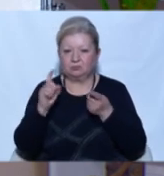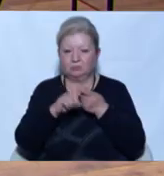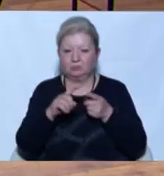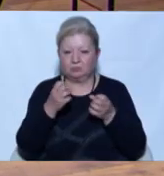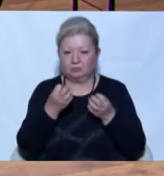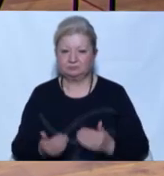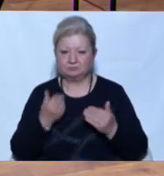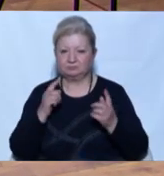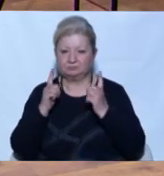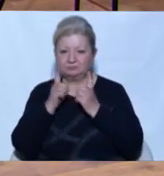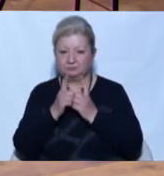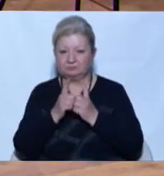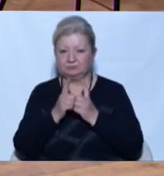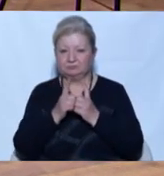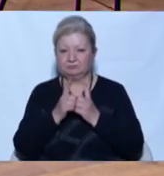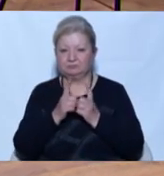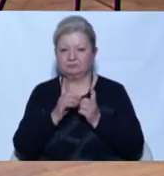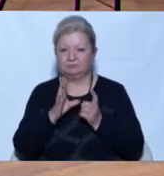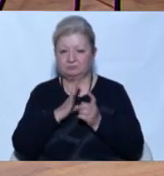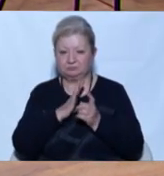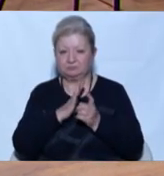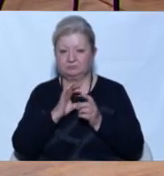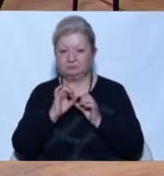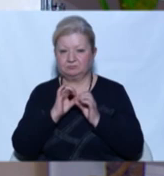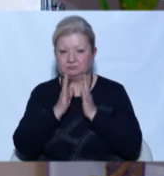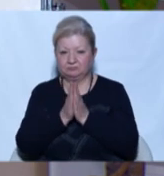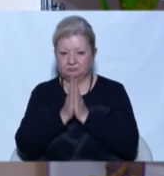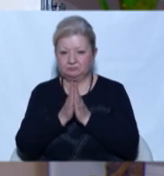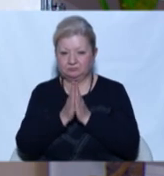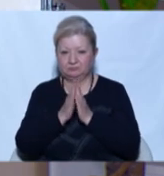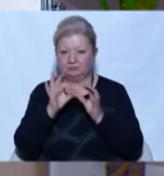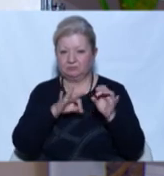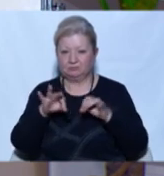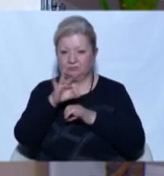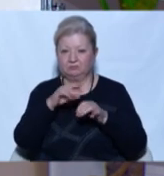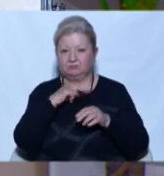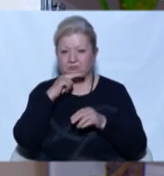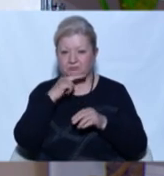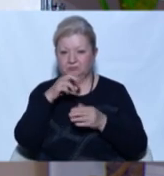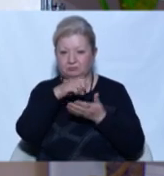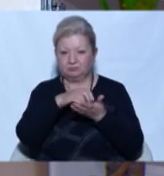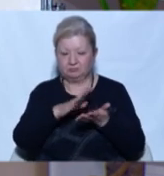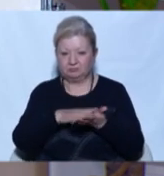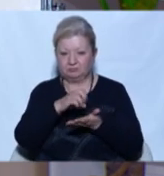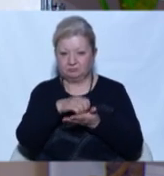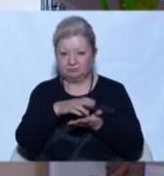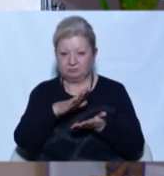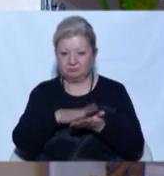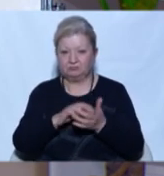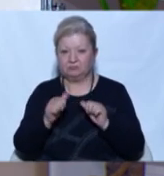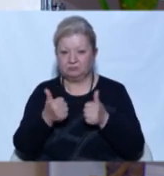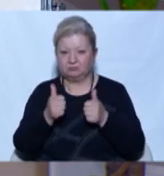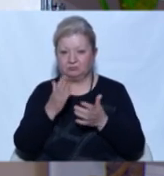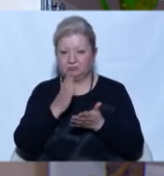კონტინენტს. წინა შეხვედრაზე მე გთხოვეთ რუკაზე დაკვირვებით აღწერა გაგეკეთებინათ, როგორ